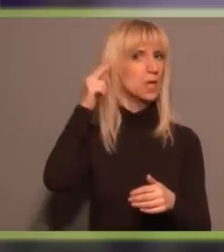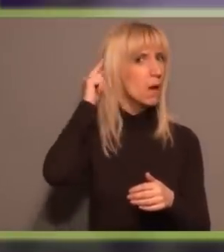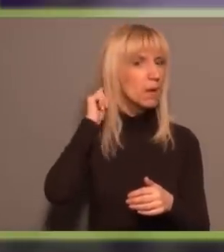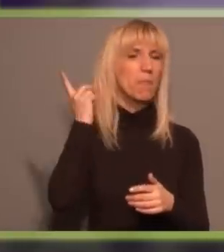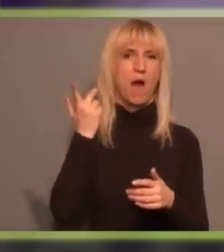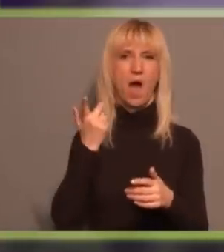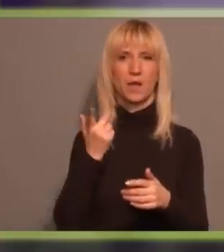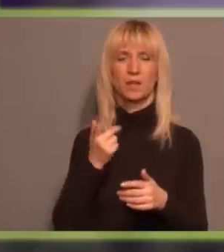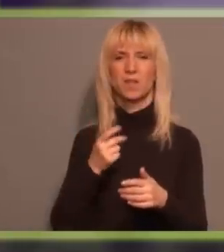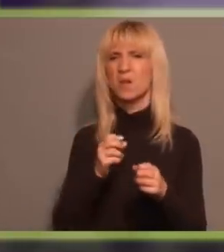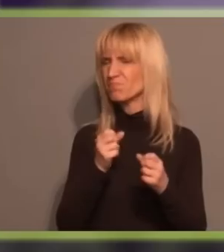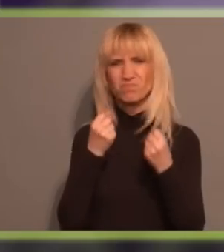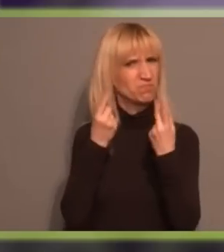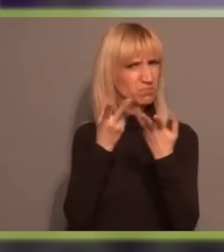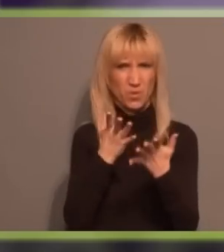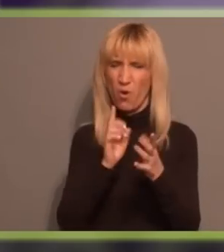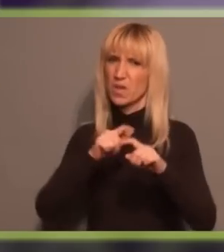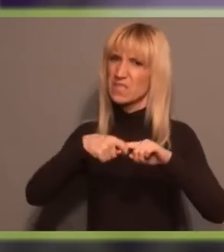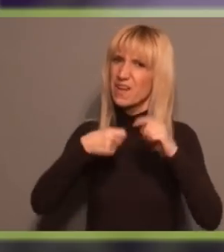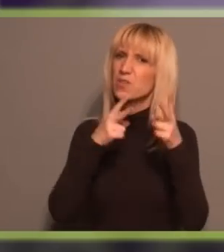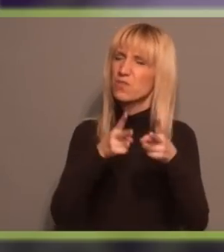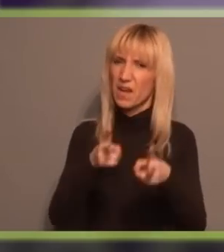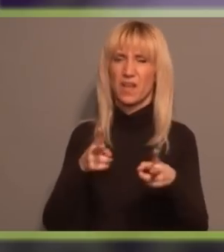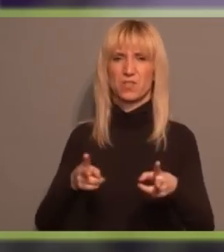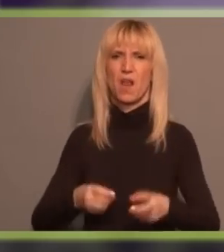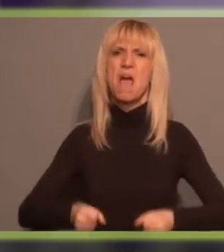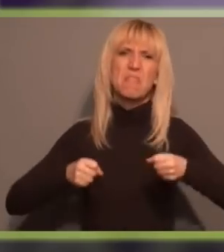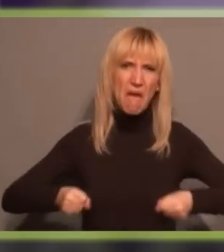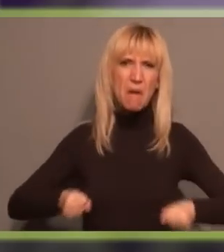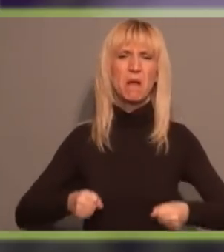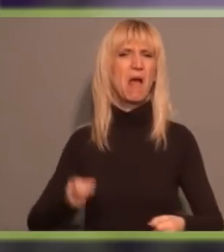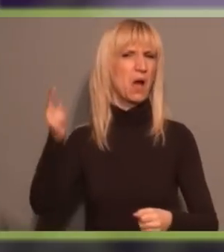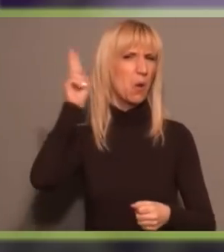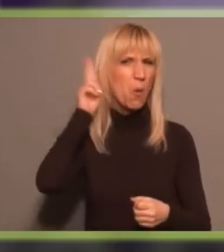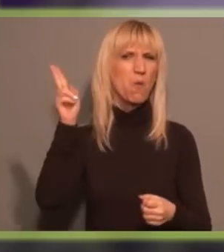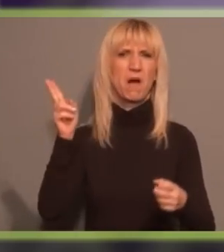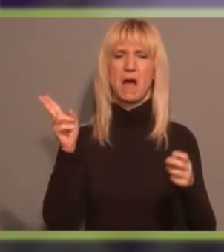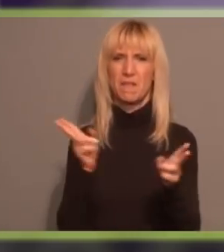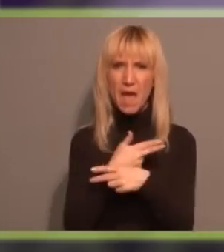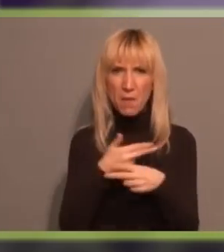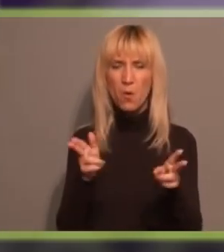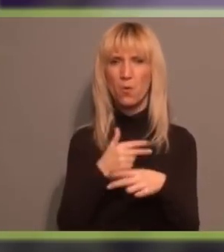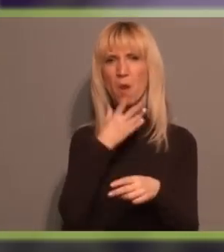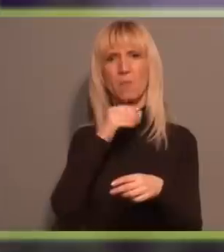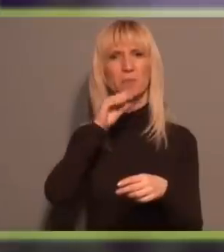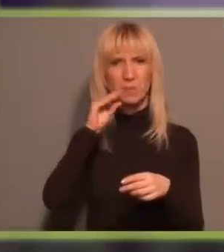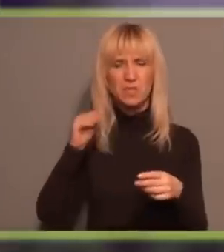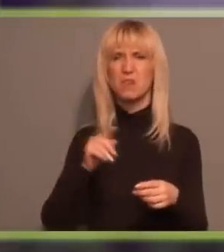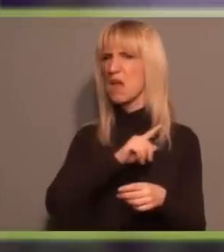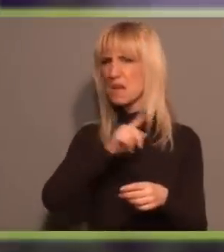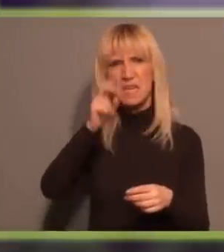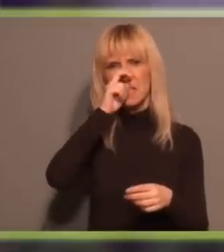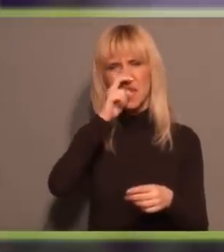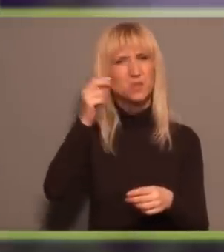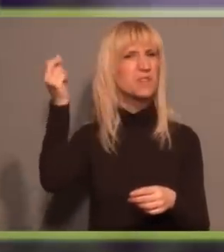uvo i mislim svašta i rekli su kako sam debela i kako sam gluba, kako ne mogu da